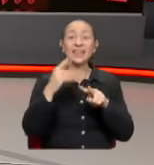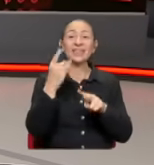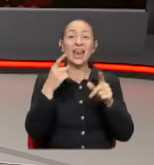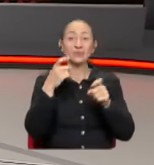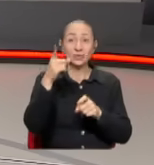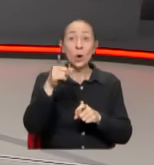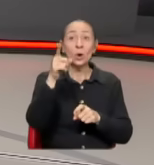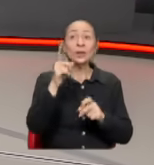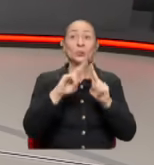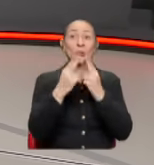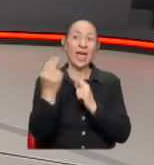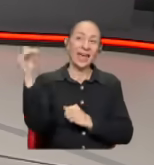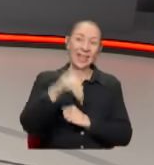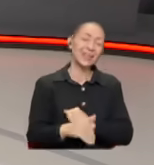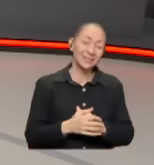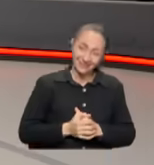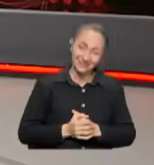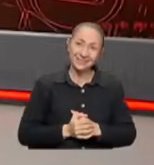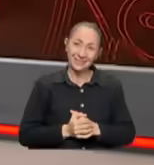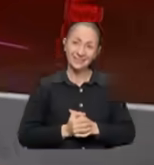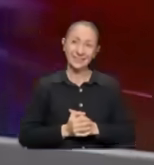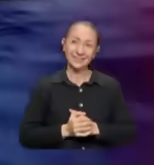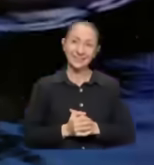şimdi. O da dünyaya döndü.